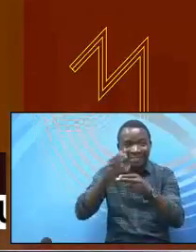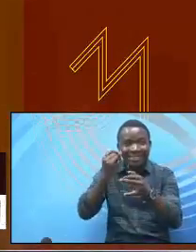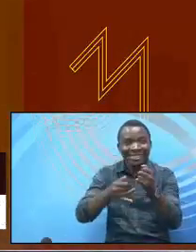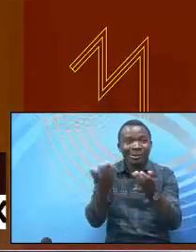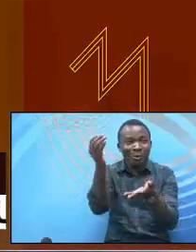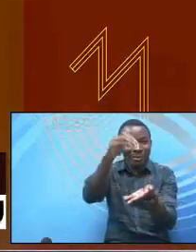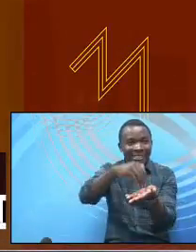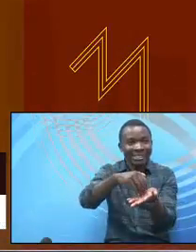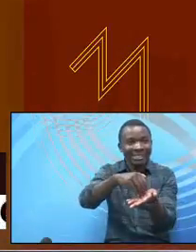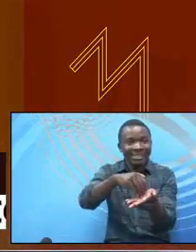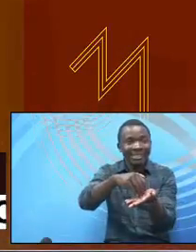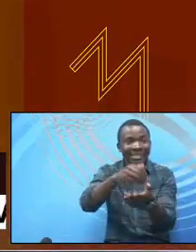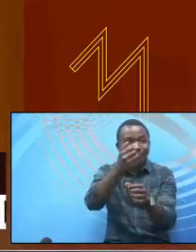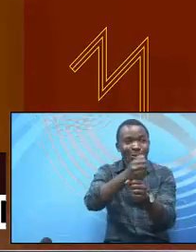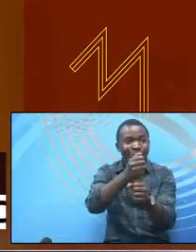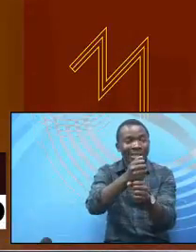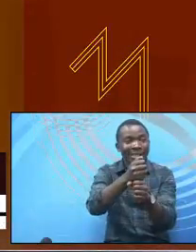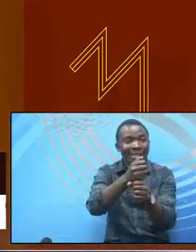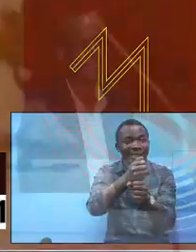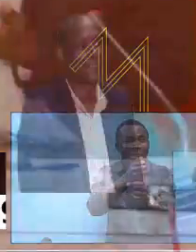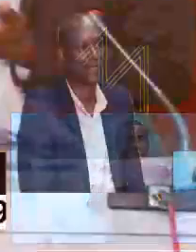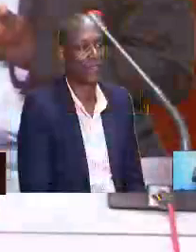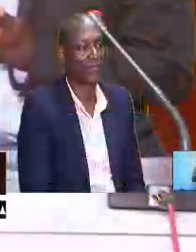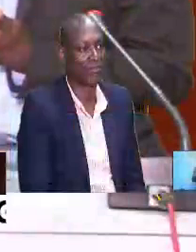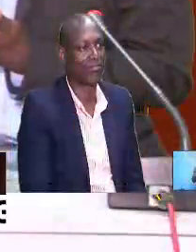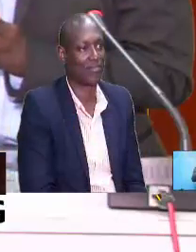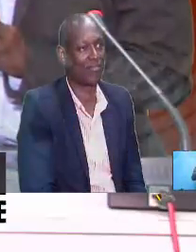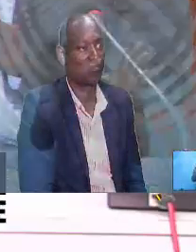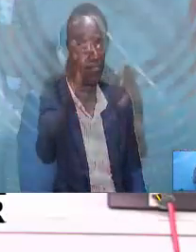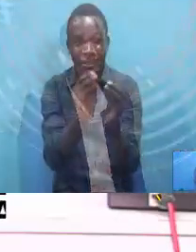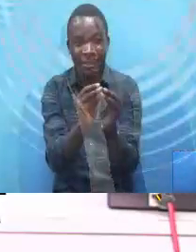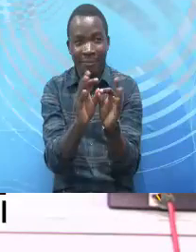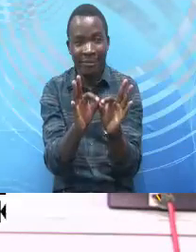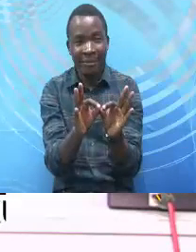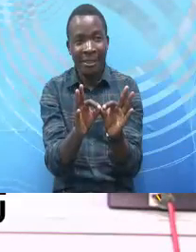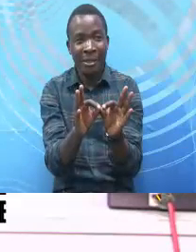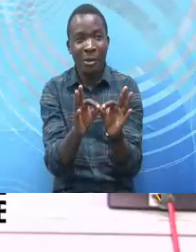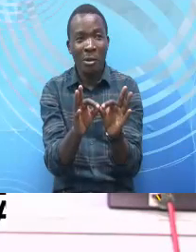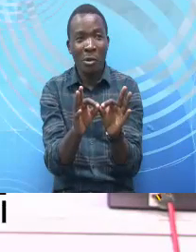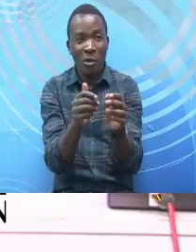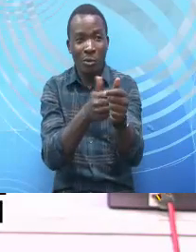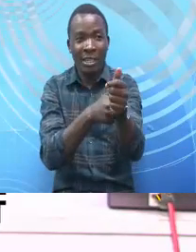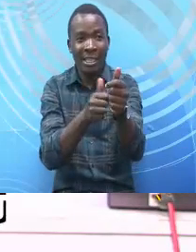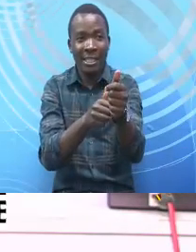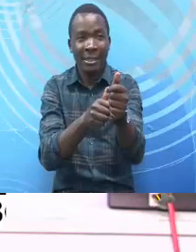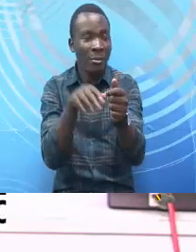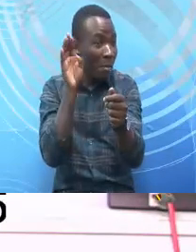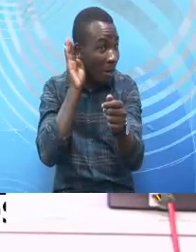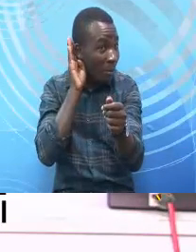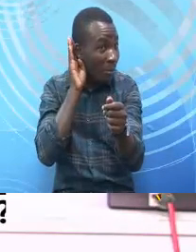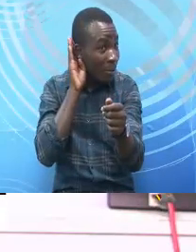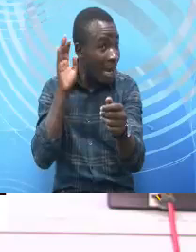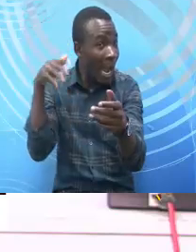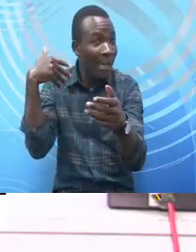kongere tukore ikigeranyo cy'ibyo twavuze dukurikije uko amakuru agera ku bantu bose kandi agashyirwamo